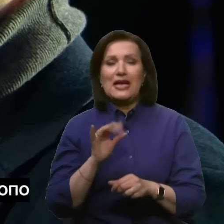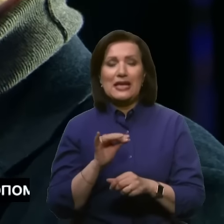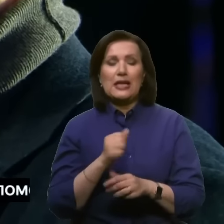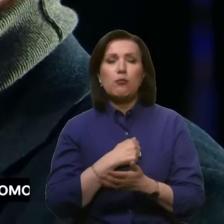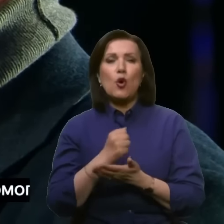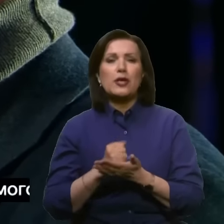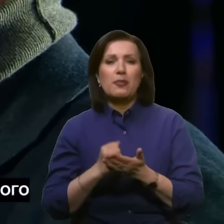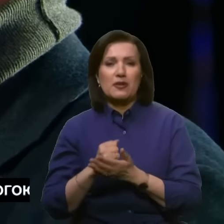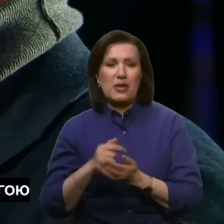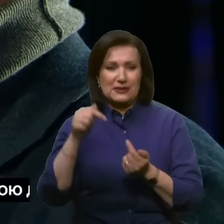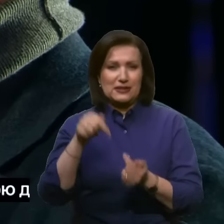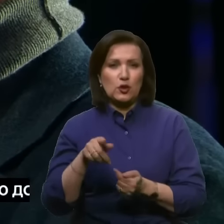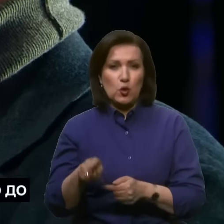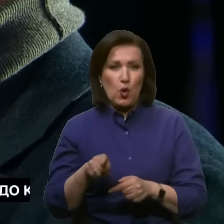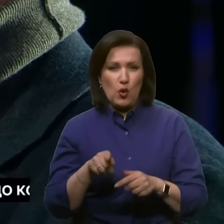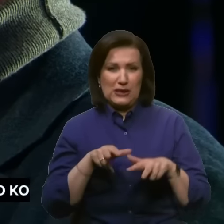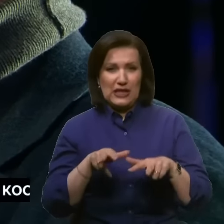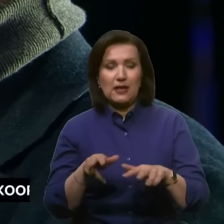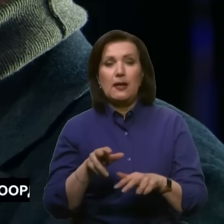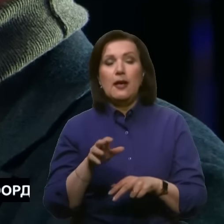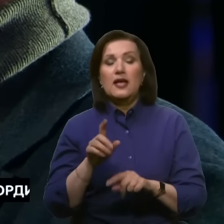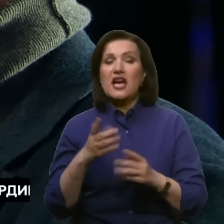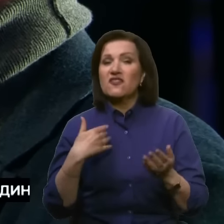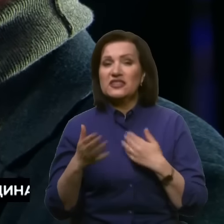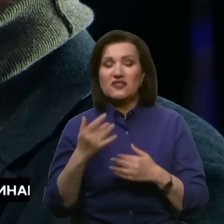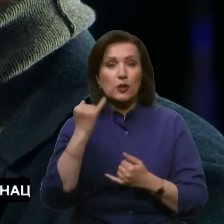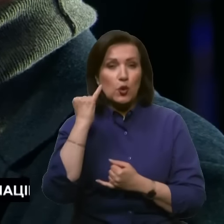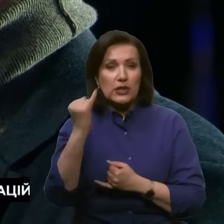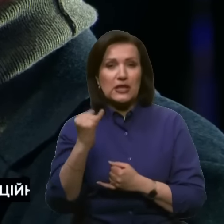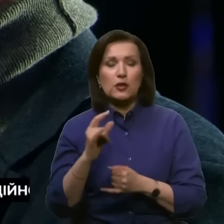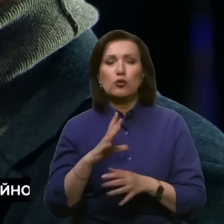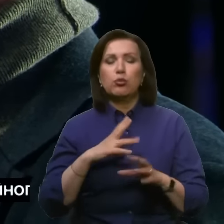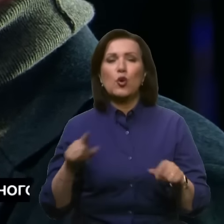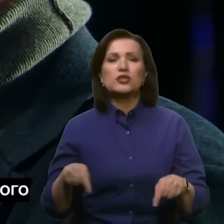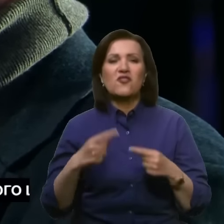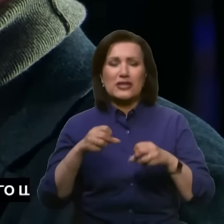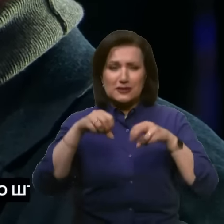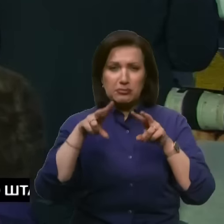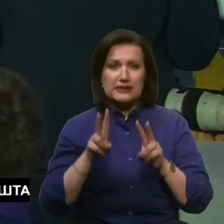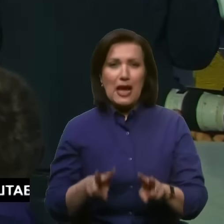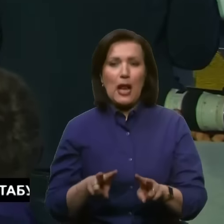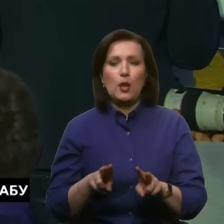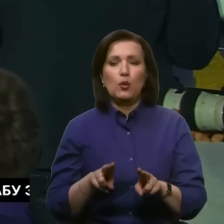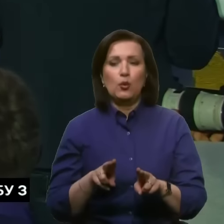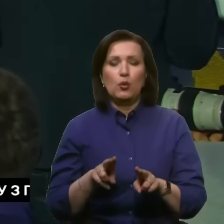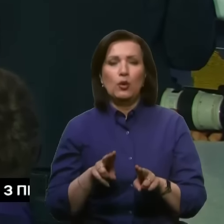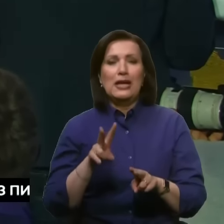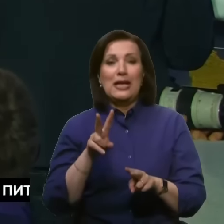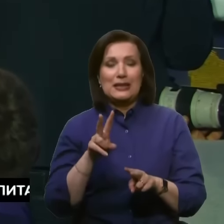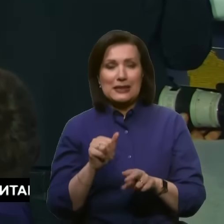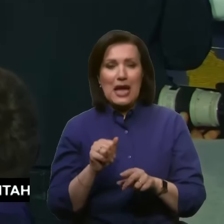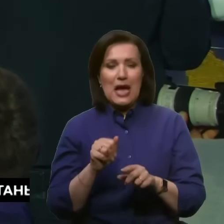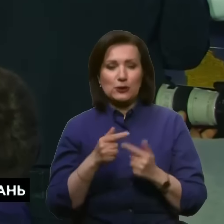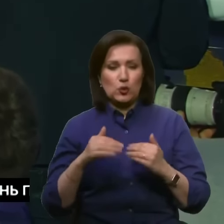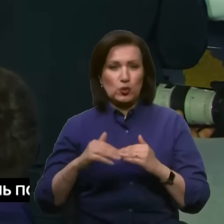боєприпасів, стандартизованих до них. А також, як ви ставитеся до ідеї того, щоб було створено спеціально на